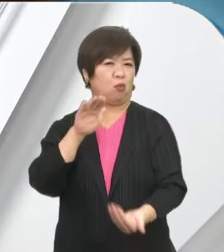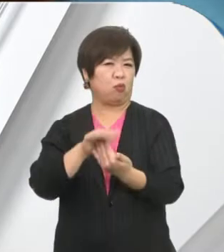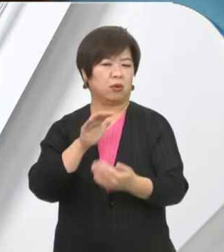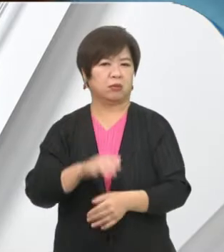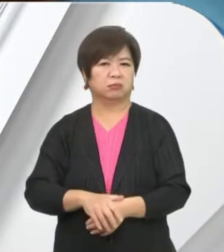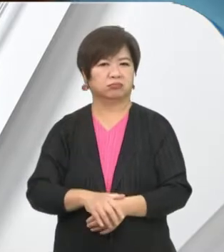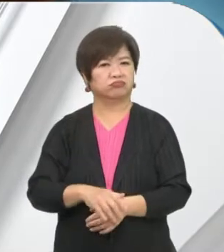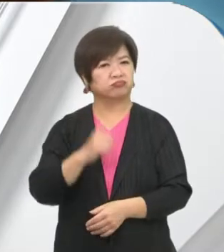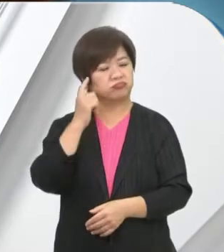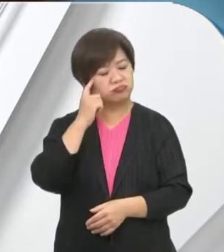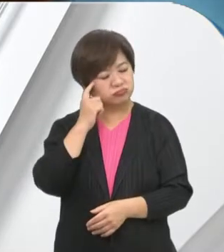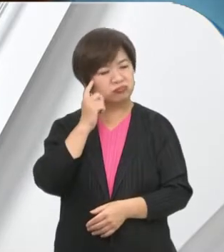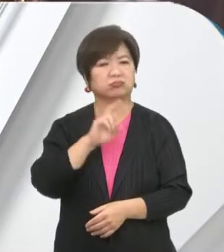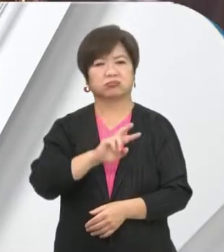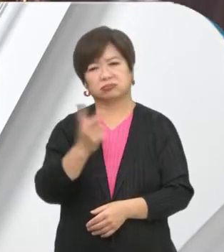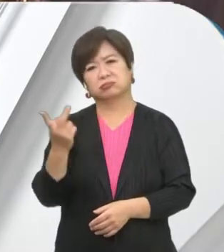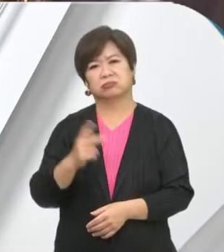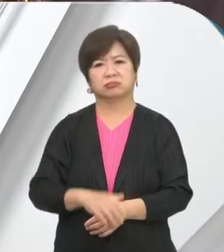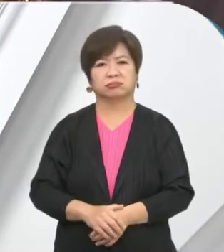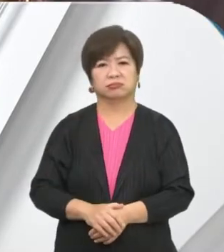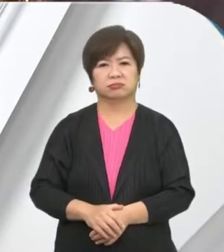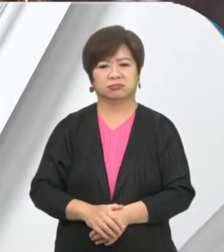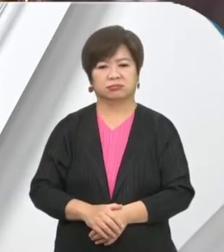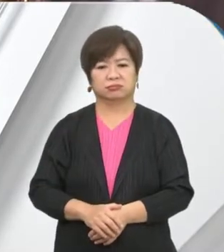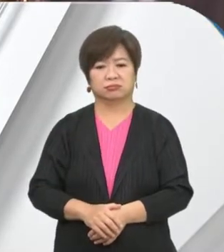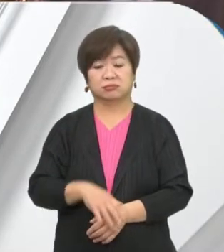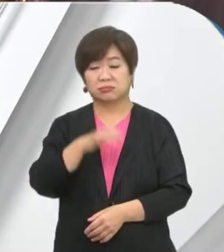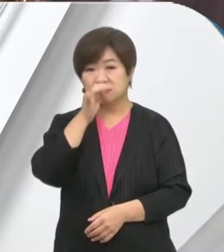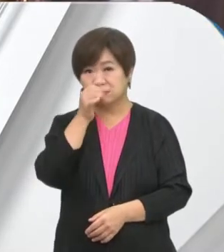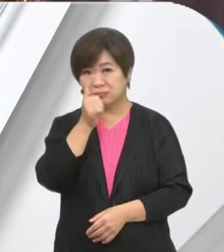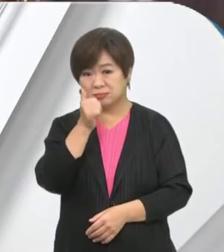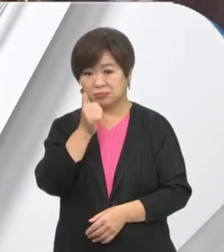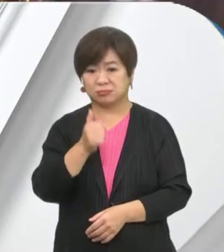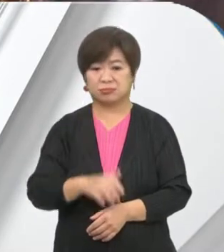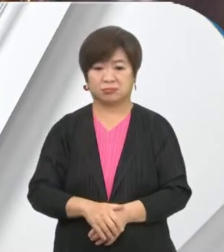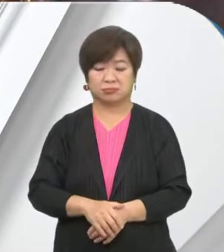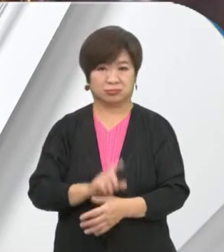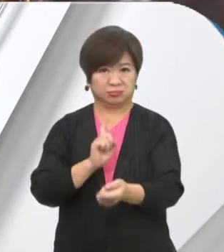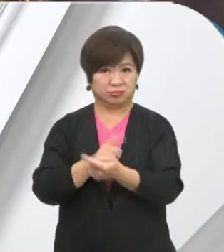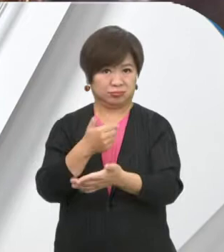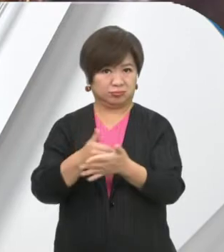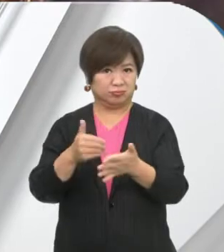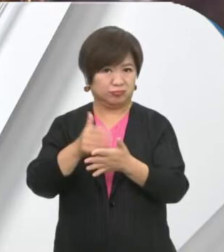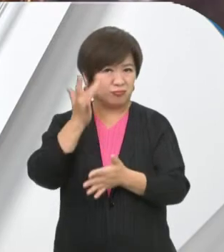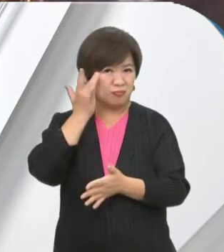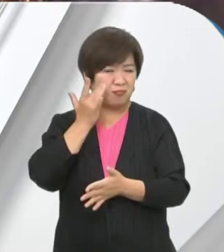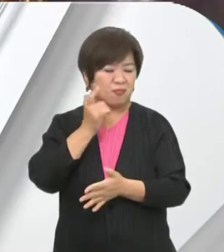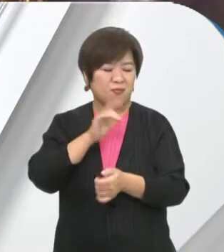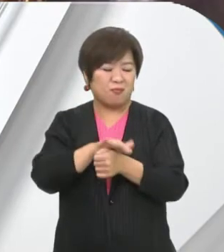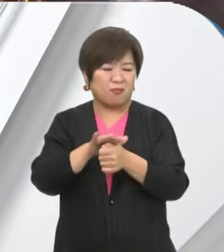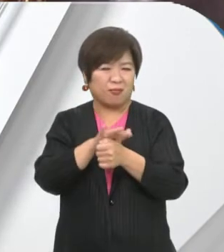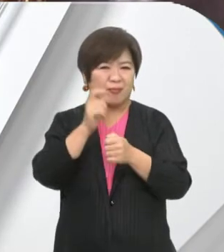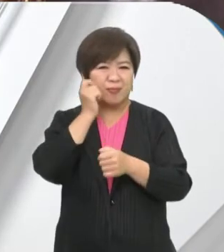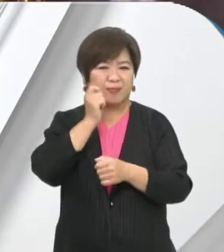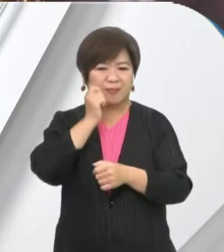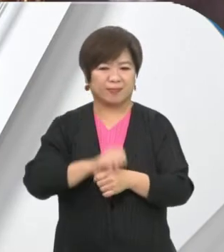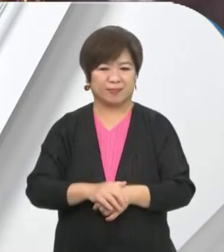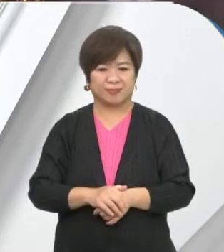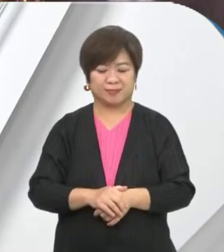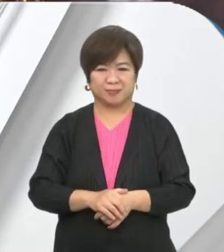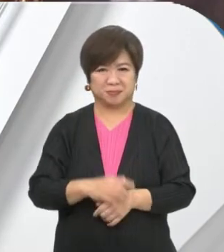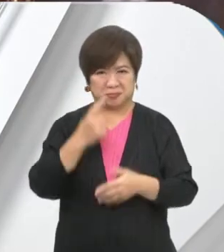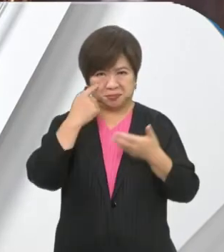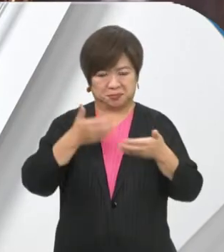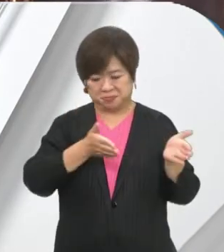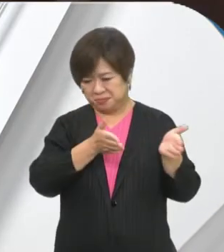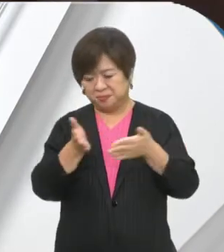想要换个方向了。 吴振荣对艺术动容热情，离开建筑界了后，同创新转向不